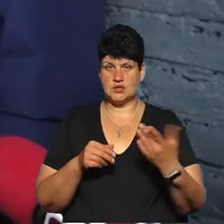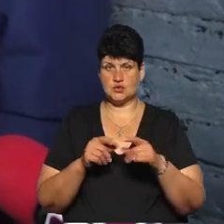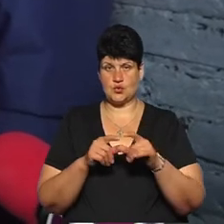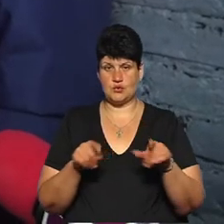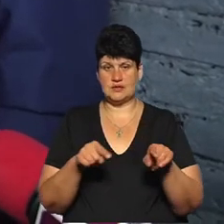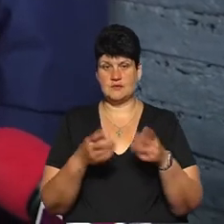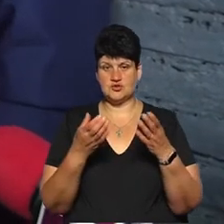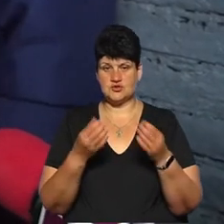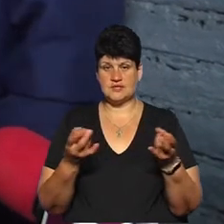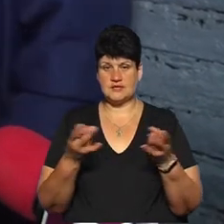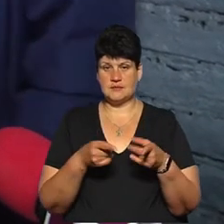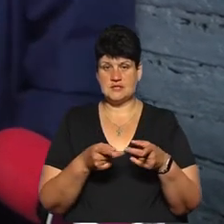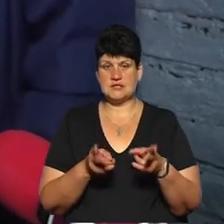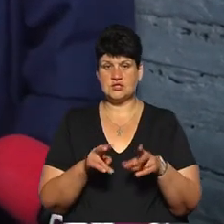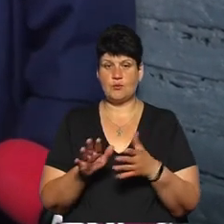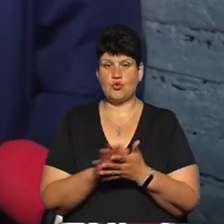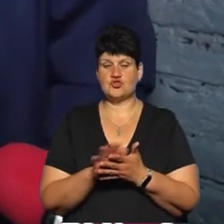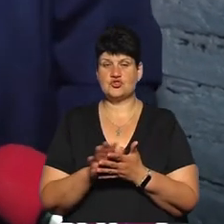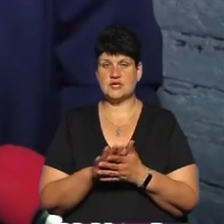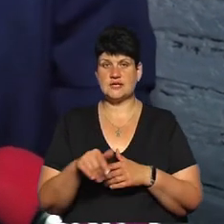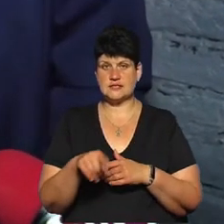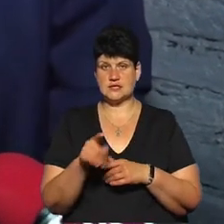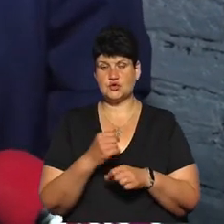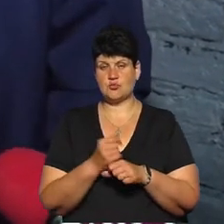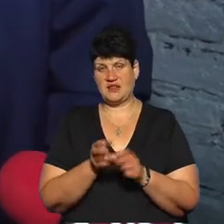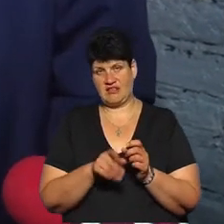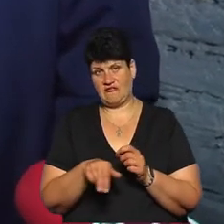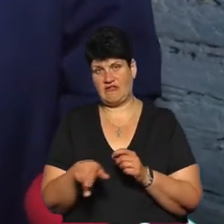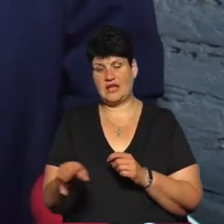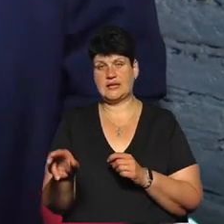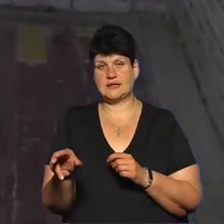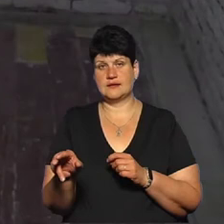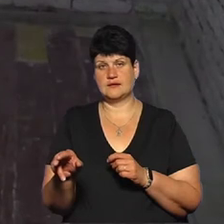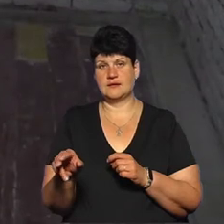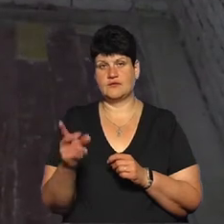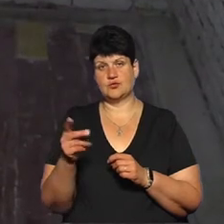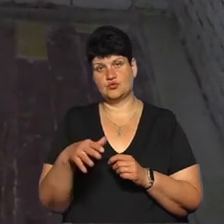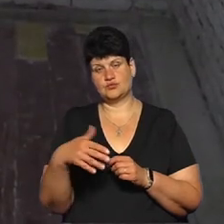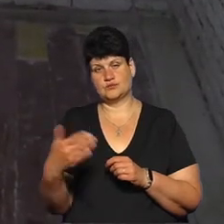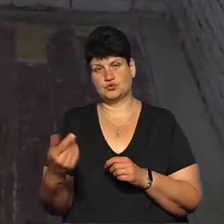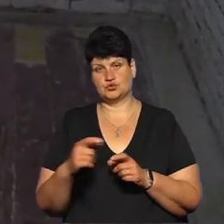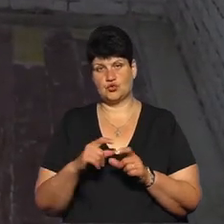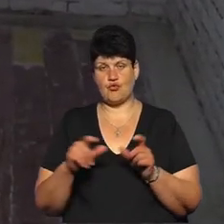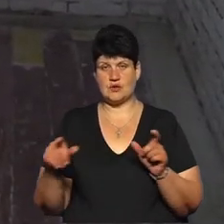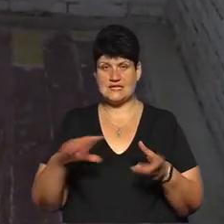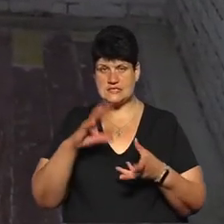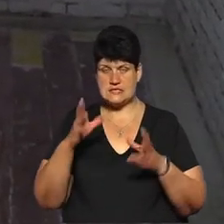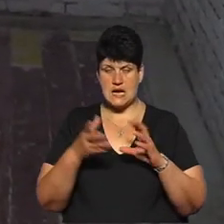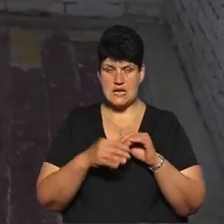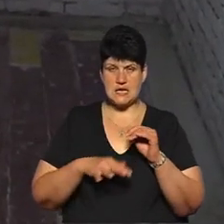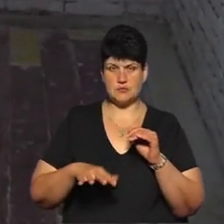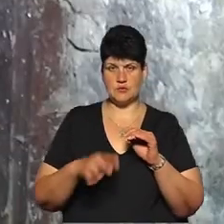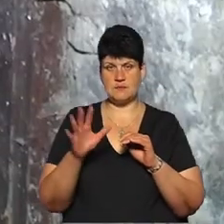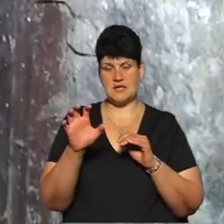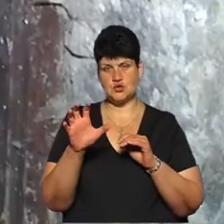залишилося почистити і зробити вихід до другий бік школи. Загальна площа укриття приблизно 500